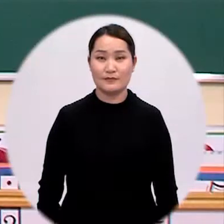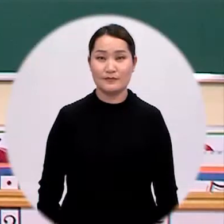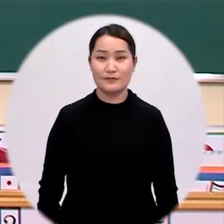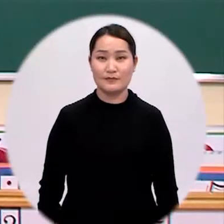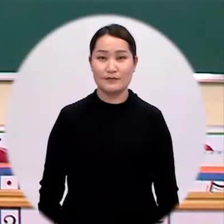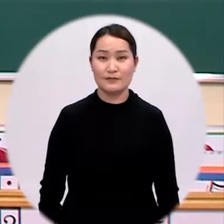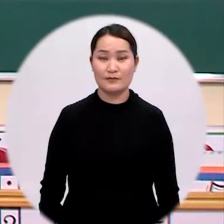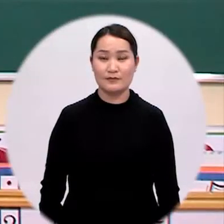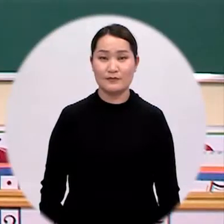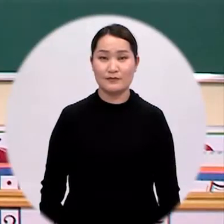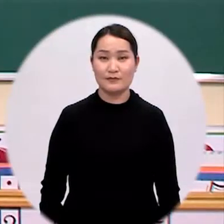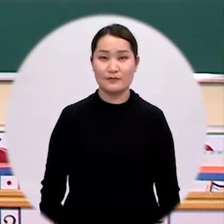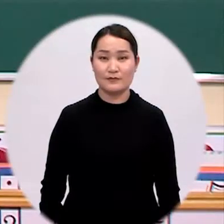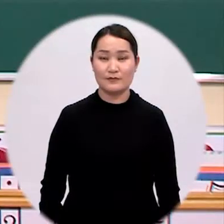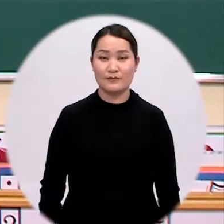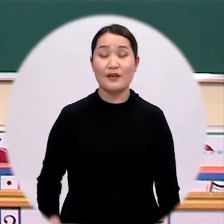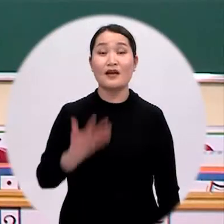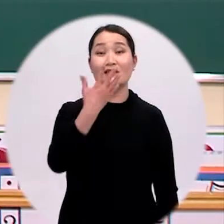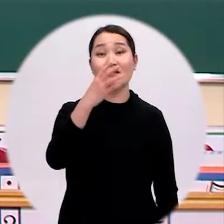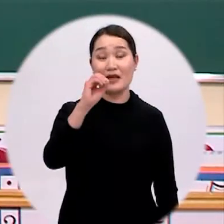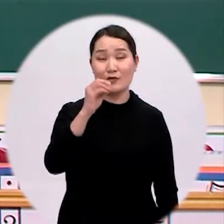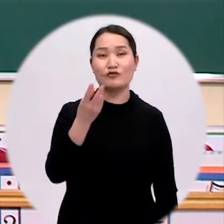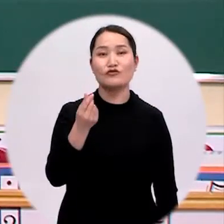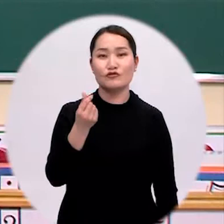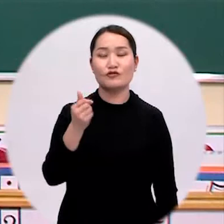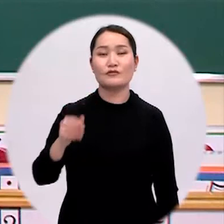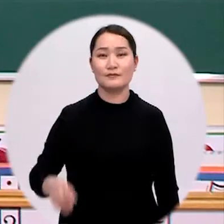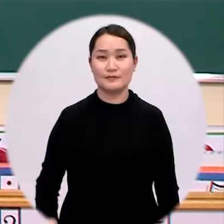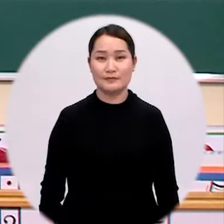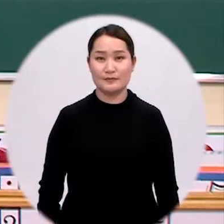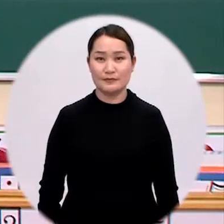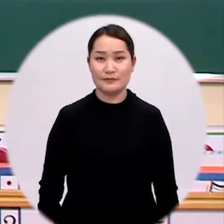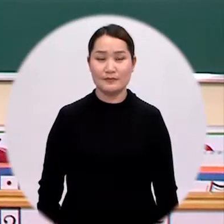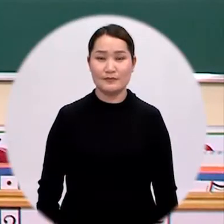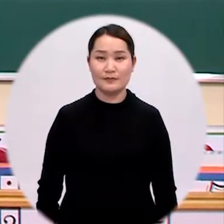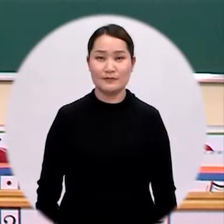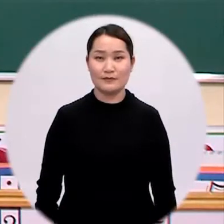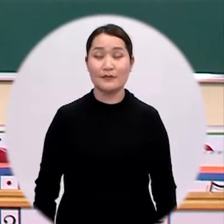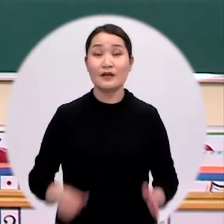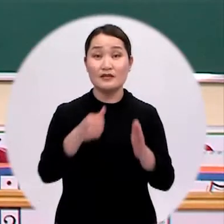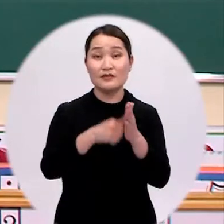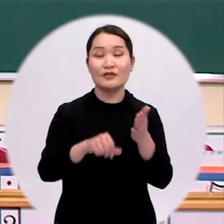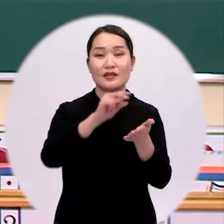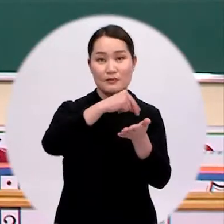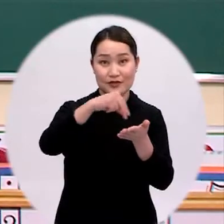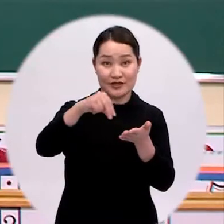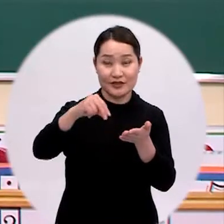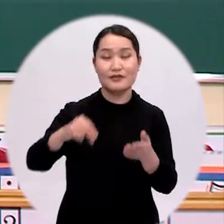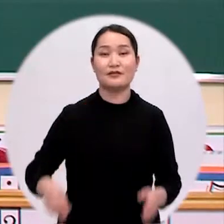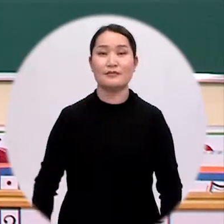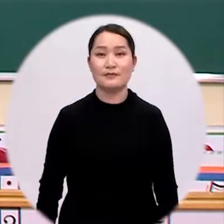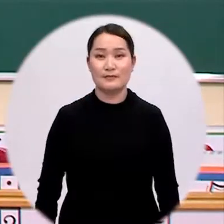Тийм ээ, 5 ширхэг 10-т буюу 50 төгрөг болж байна. За одоо үнийгээ дэвтэр дээрээ бичицгээе